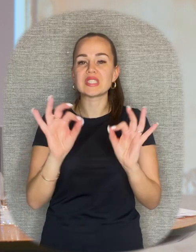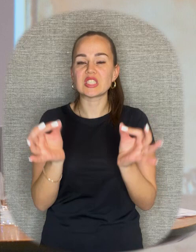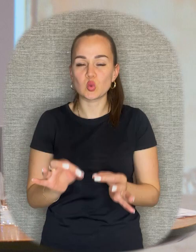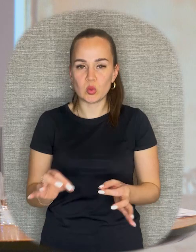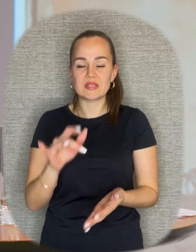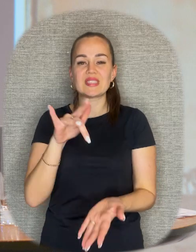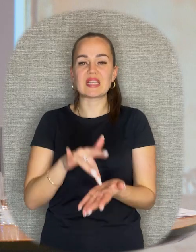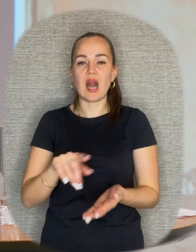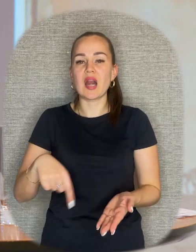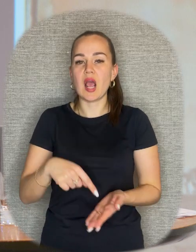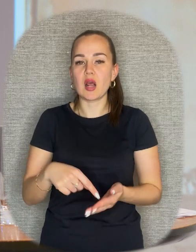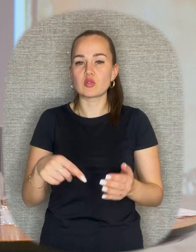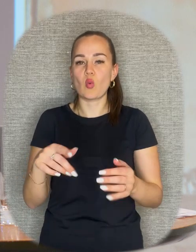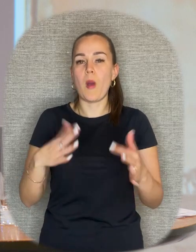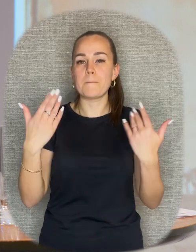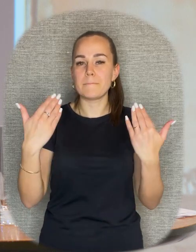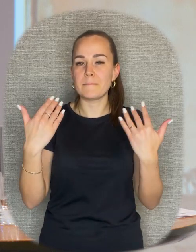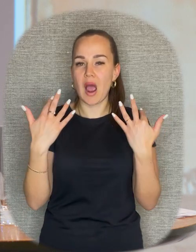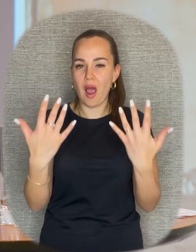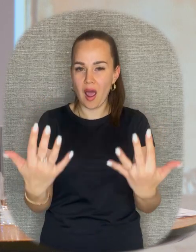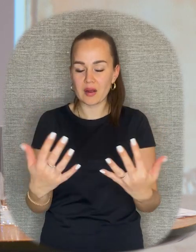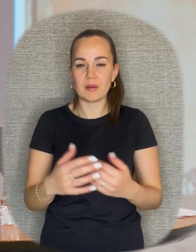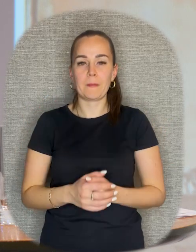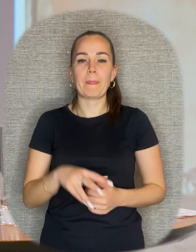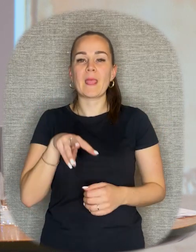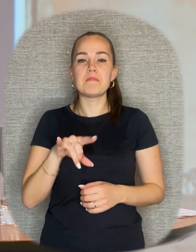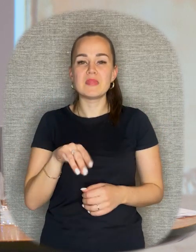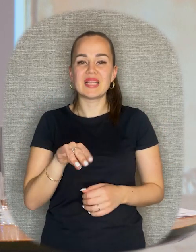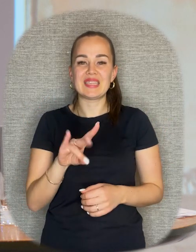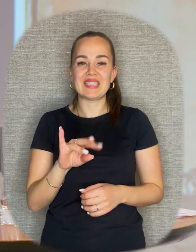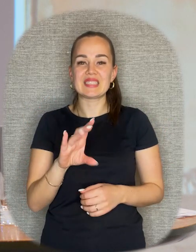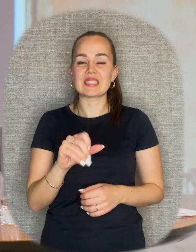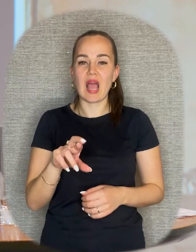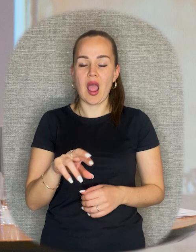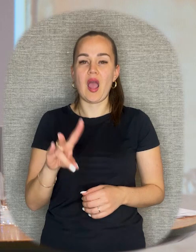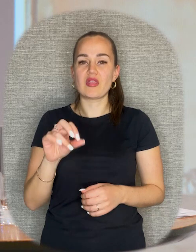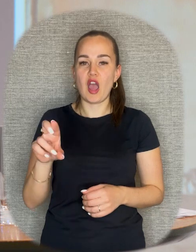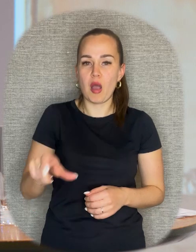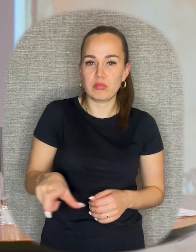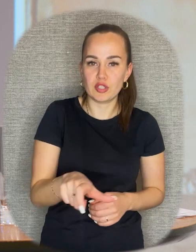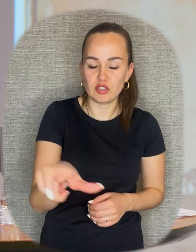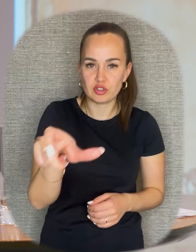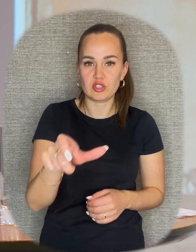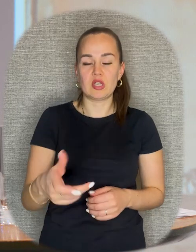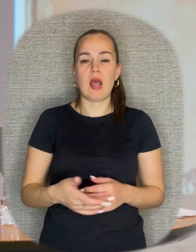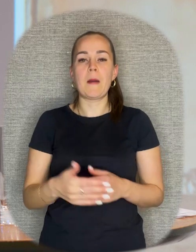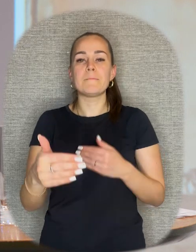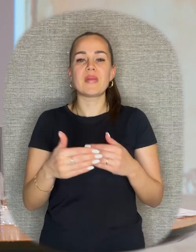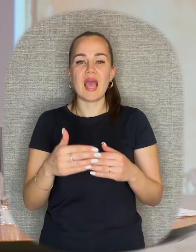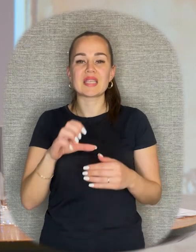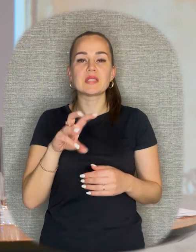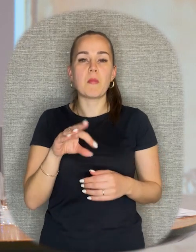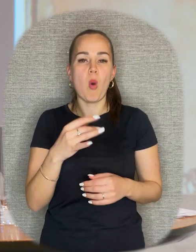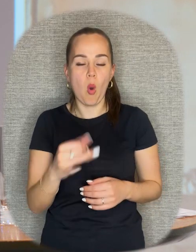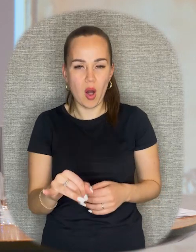Искусств строительство центрального городского парка реконструкция застройка Мытнинской набережной создание новых площадей перед